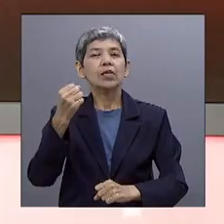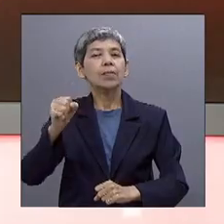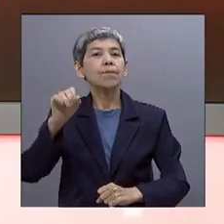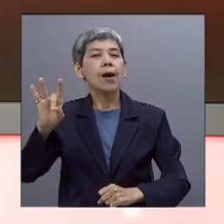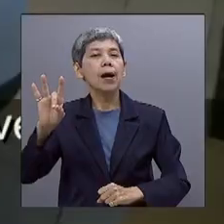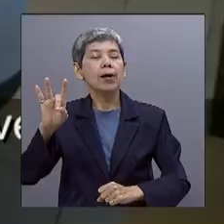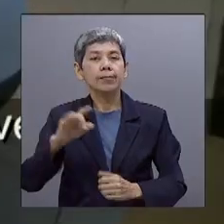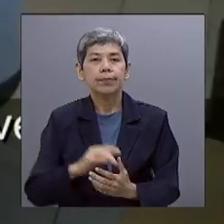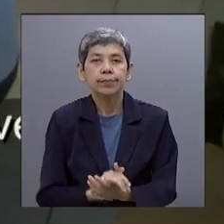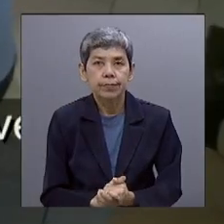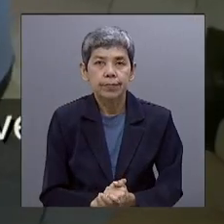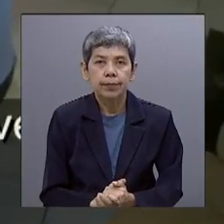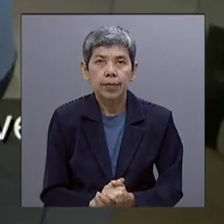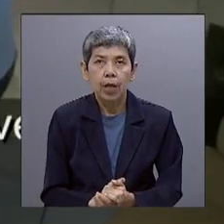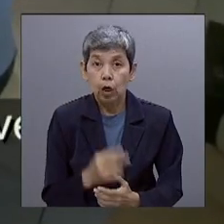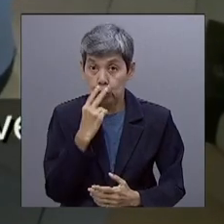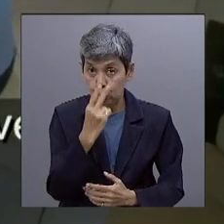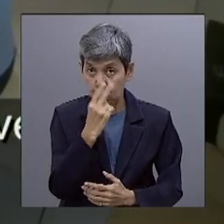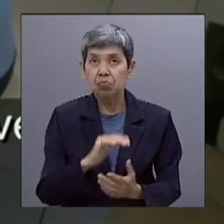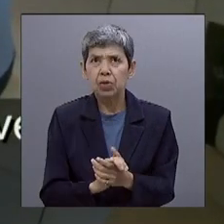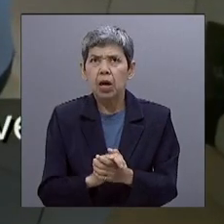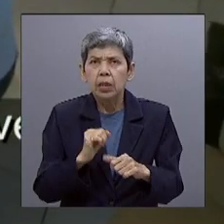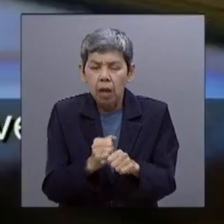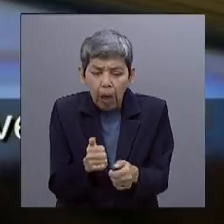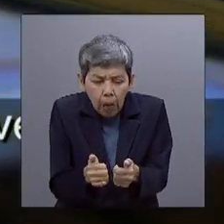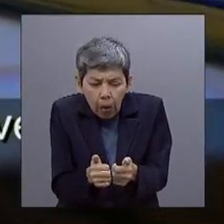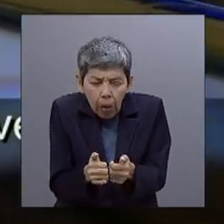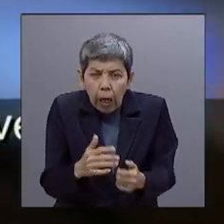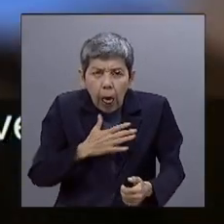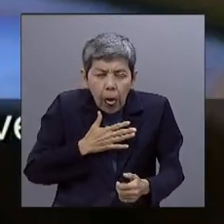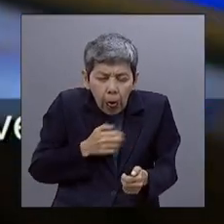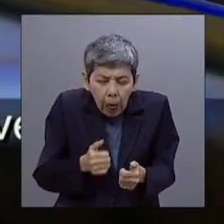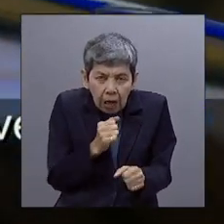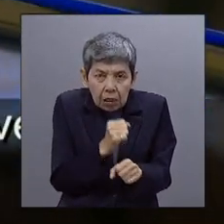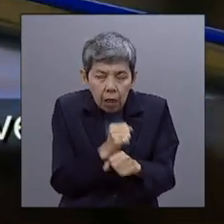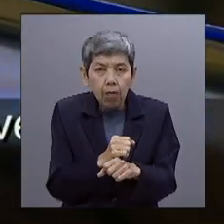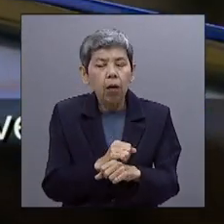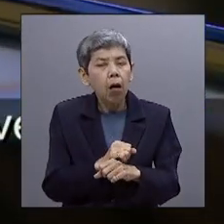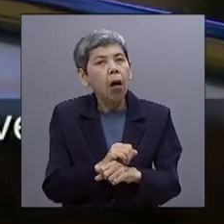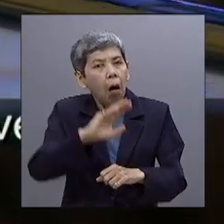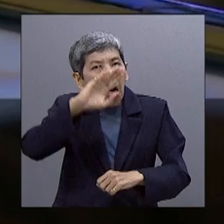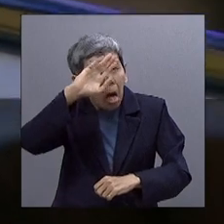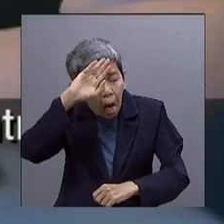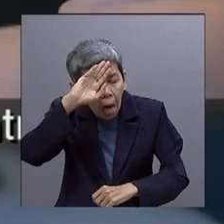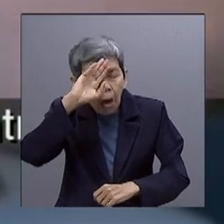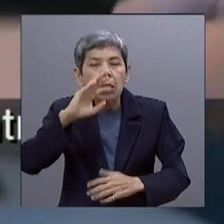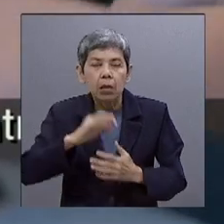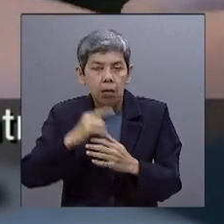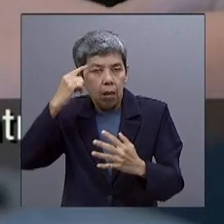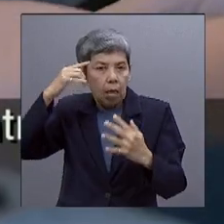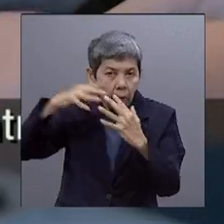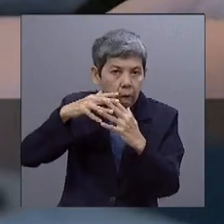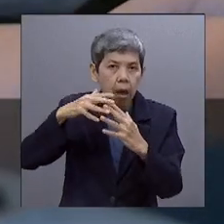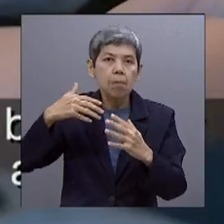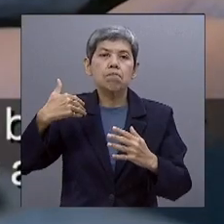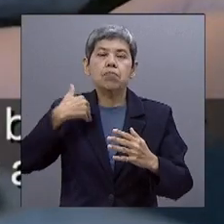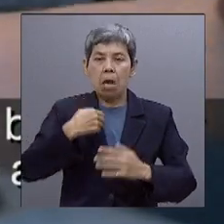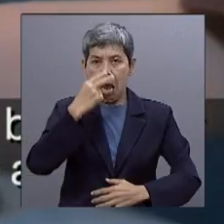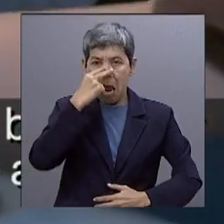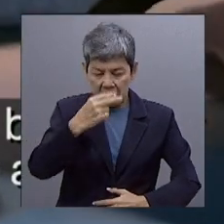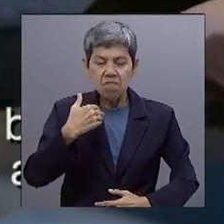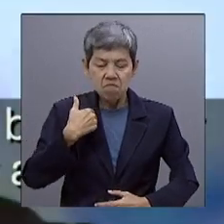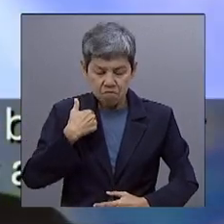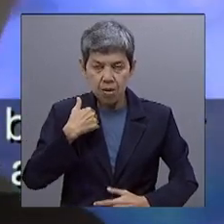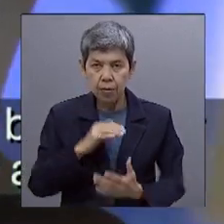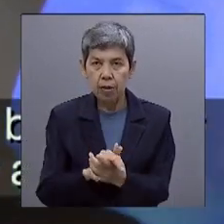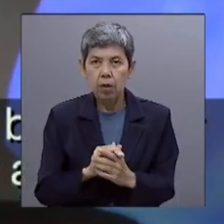ค่ะโดยระบุว่าอาการติดเกมเป็นความผิดปกติทางสุขภาพจิตอาการที่เขาขายนะคะ